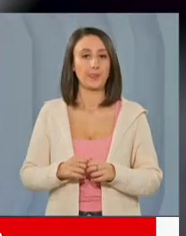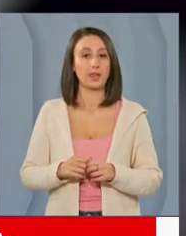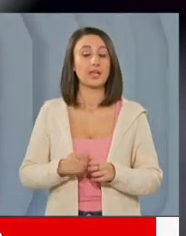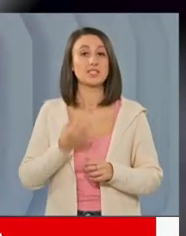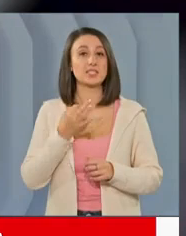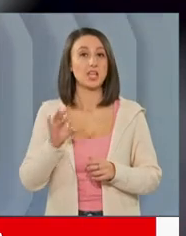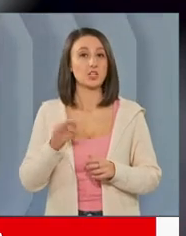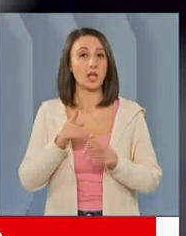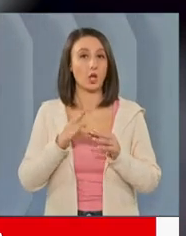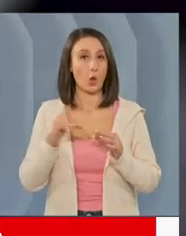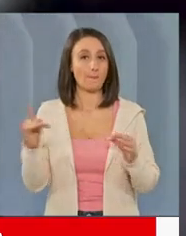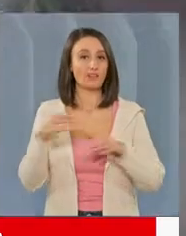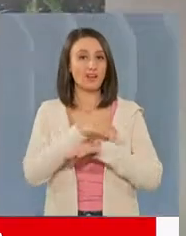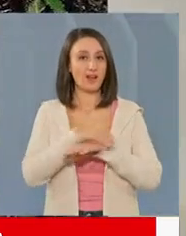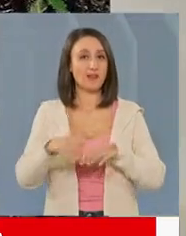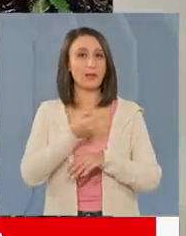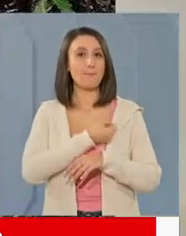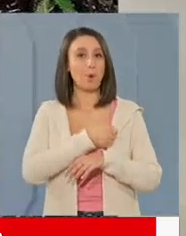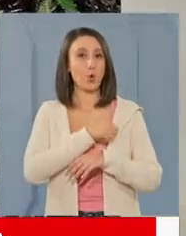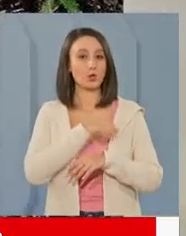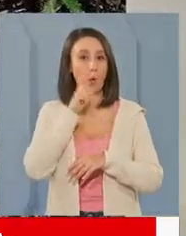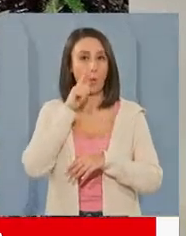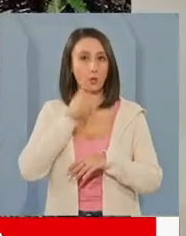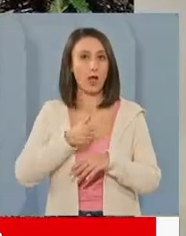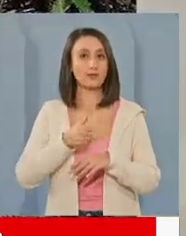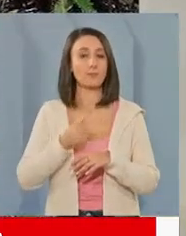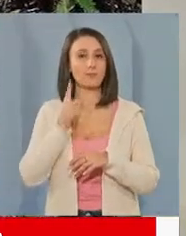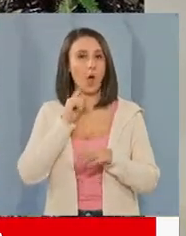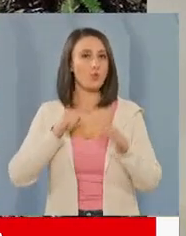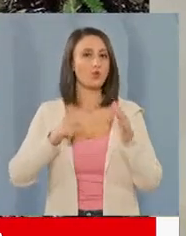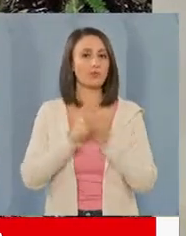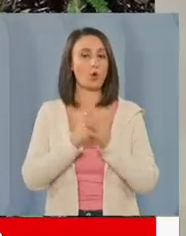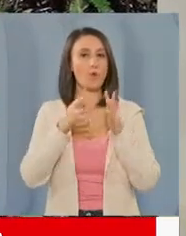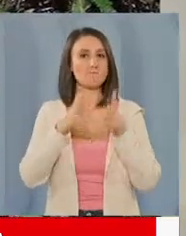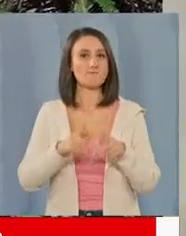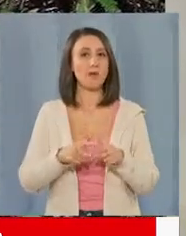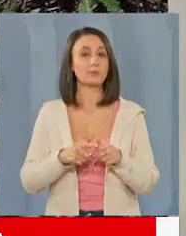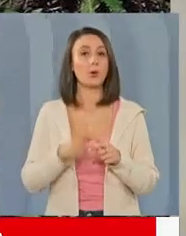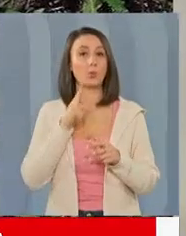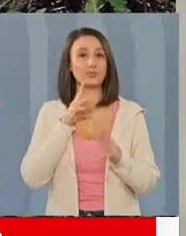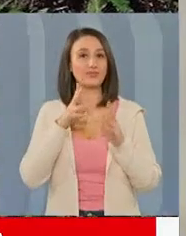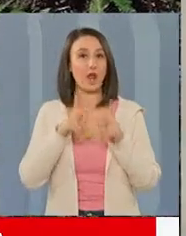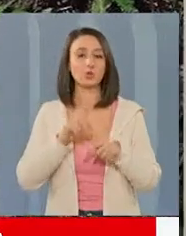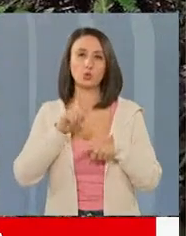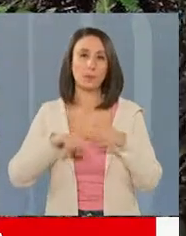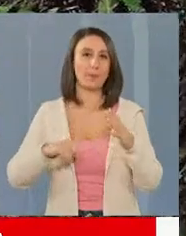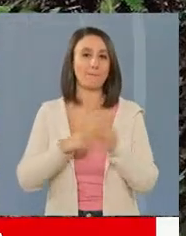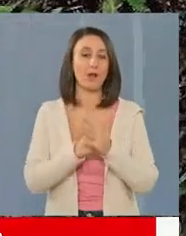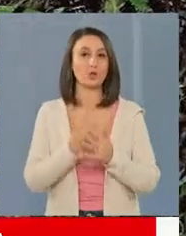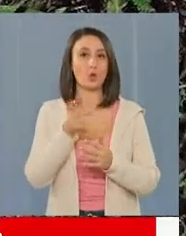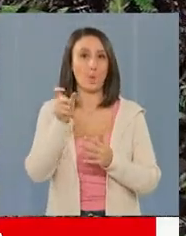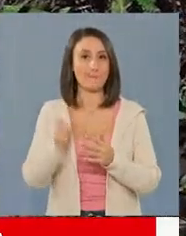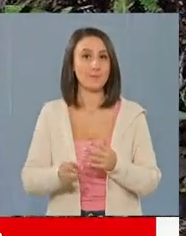Circa 10 km de granița dintre Polonia și Ucraina proiectilele au lovit o fermă de cereale și un tractor iar în urma impactului